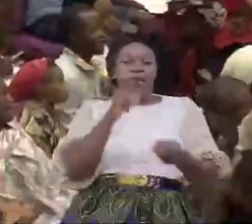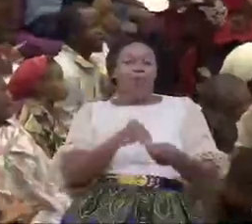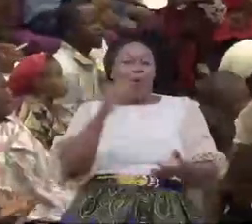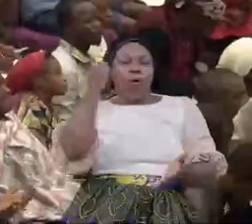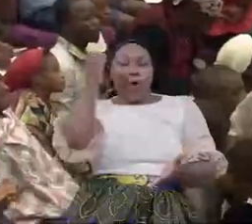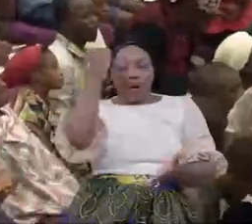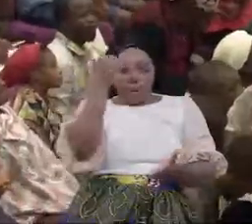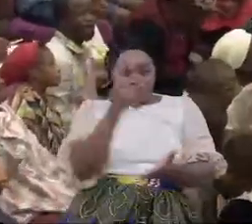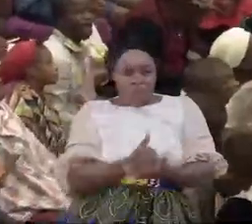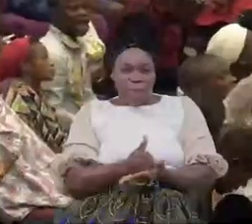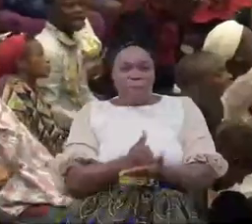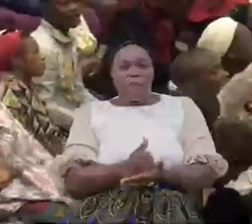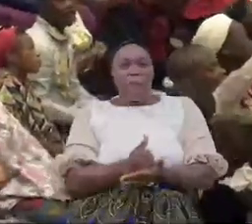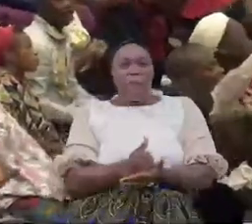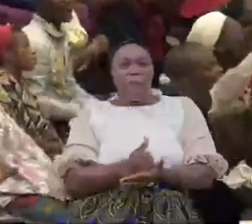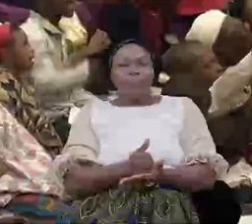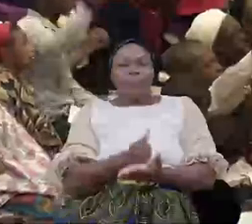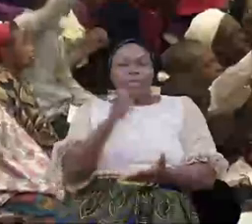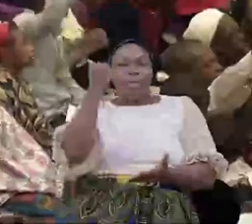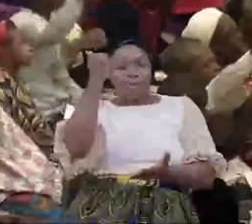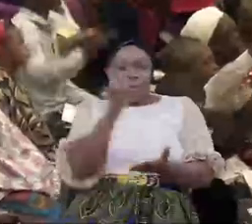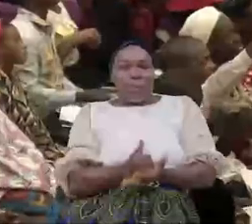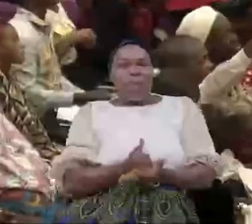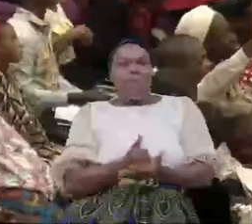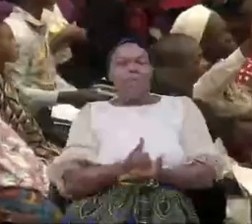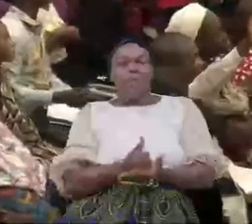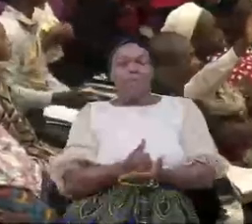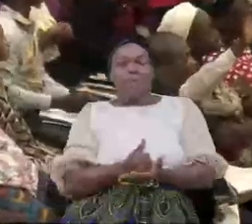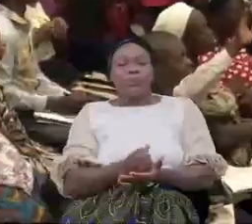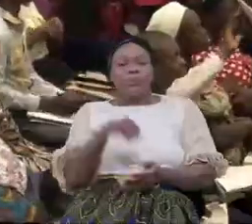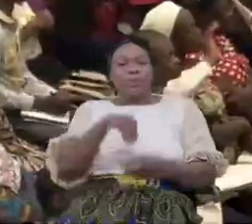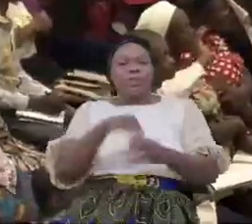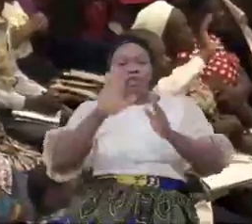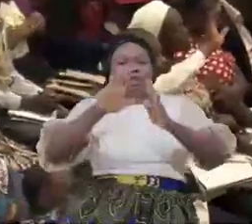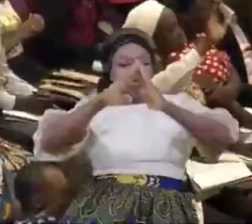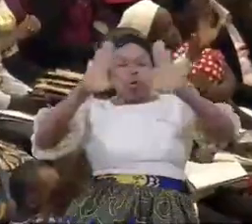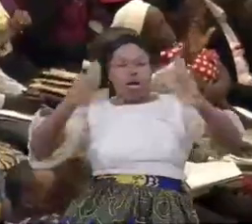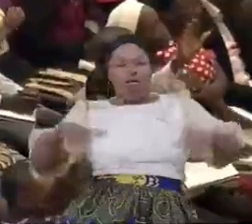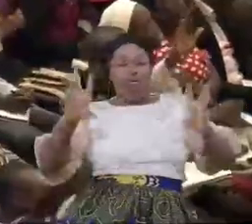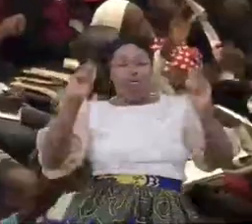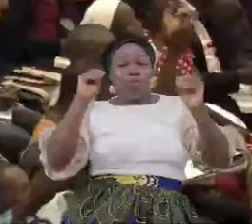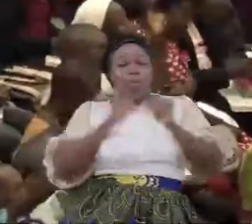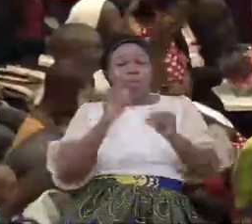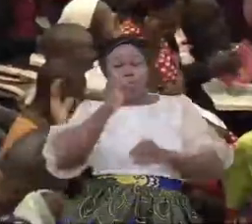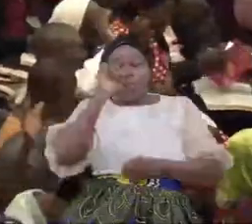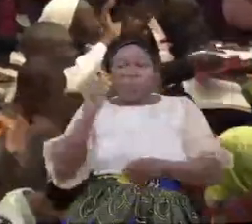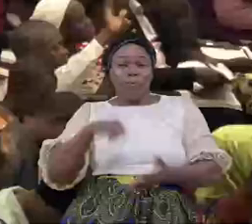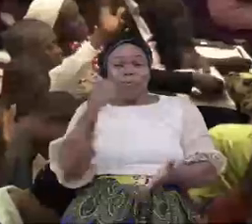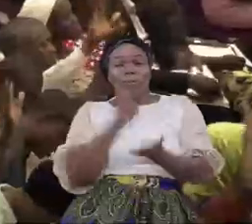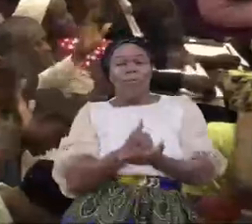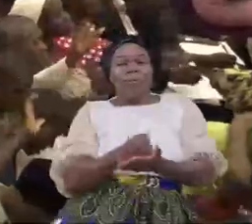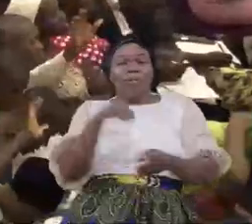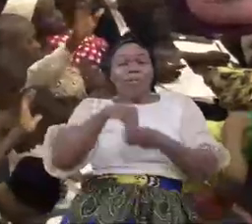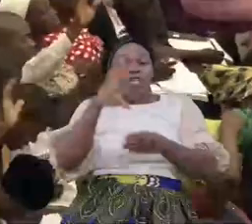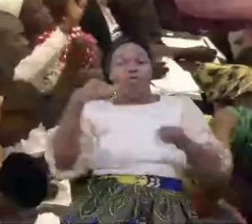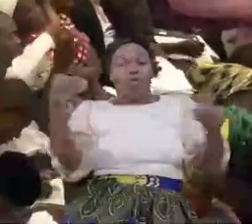de malheur à éprouver. Amen. Dans votre maison, vous n'aurez plus de malheur.